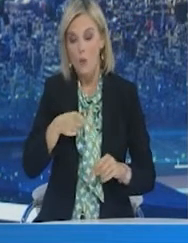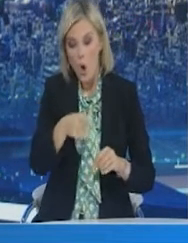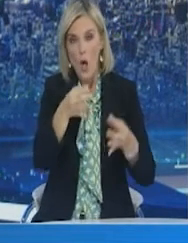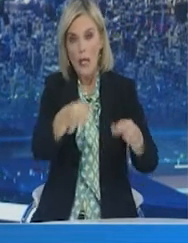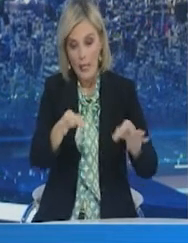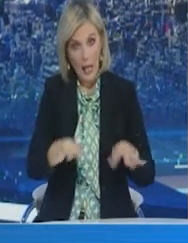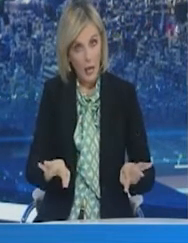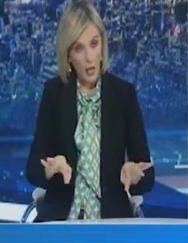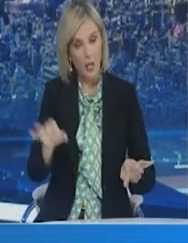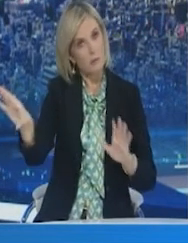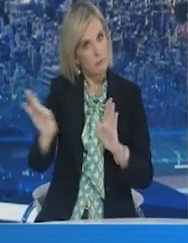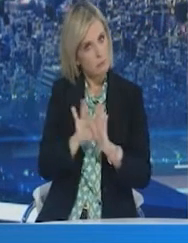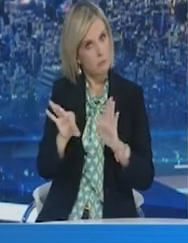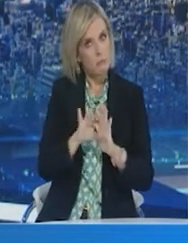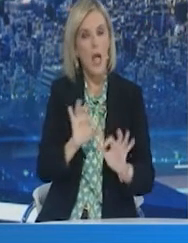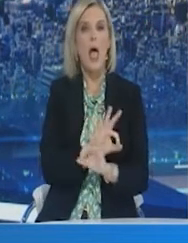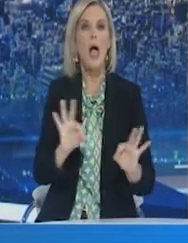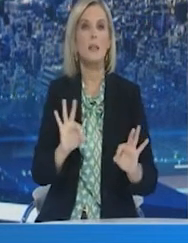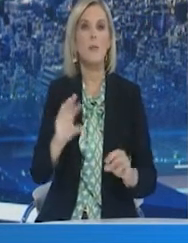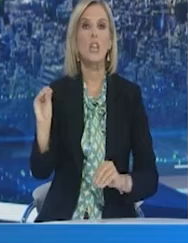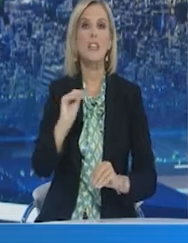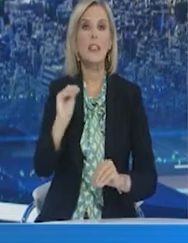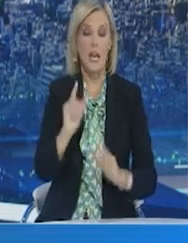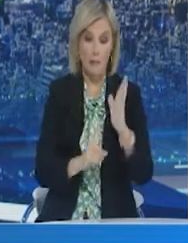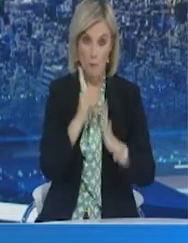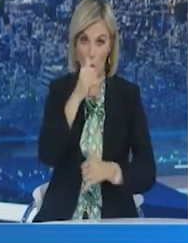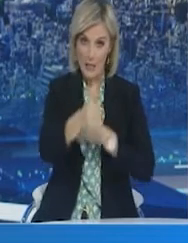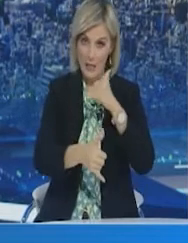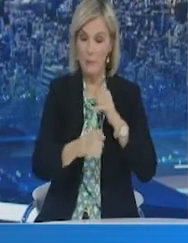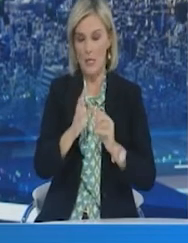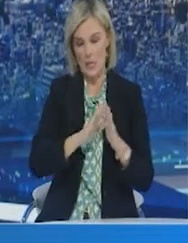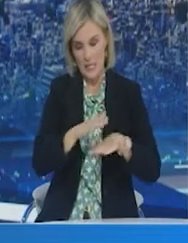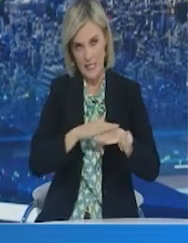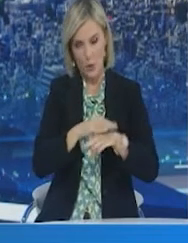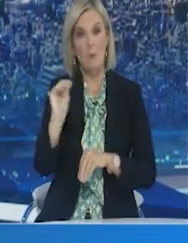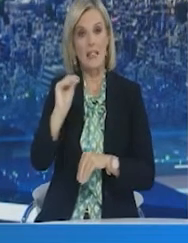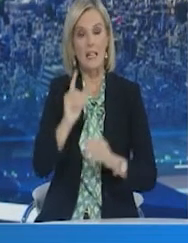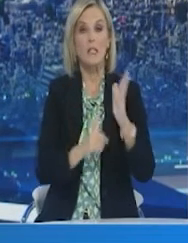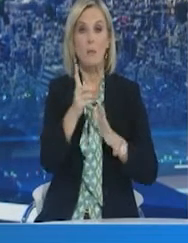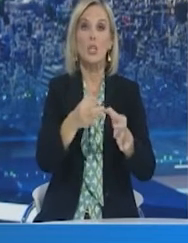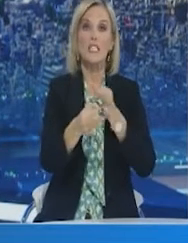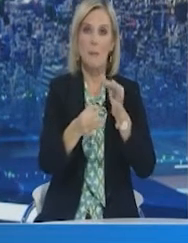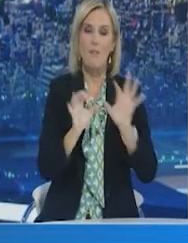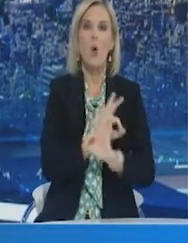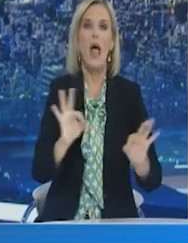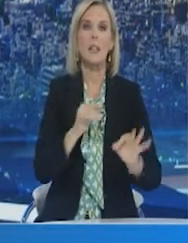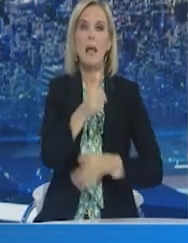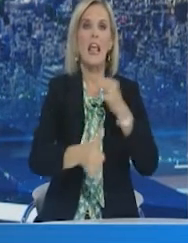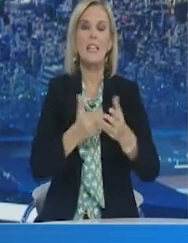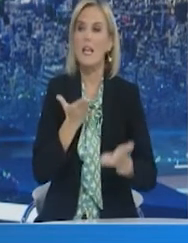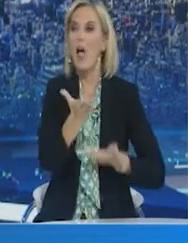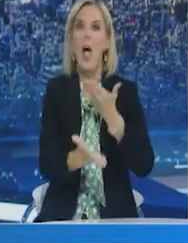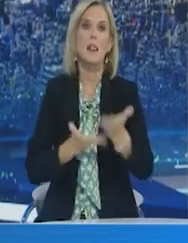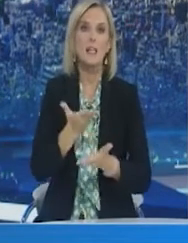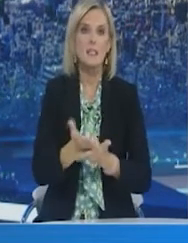θα ενεργοποιηθεί την Τετάρτη 1η Σεπτεμβρίου και θα αφορά όπως είπα, το προσωπικό που θα καλύψει τις ανάγκες στις